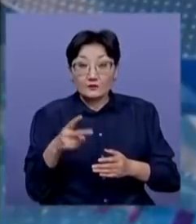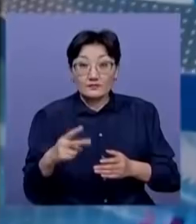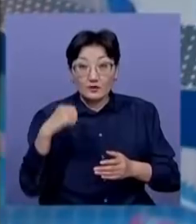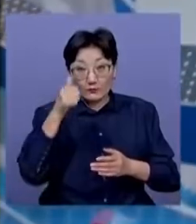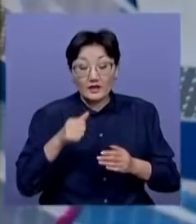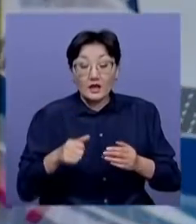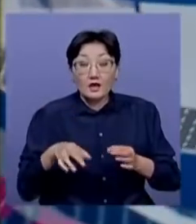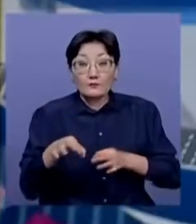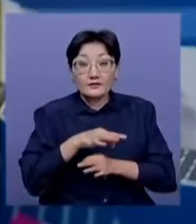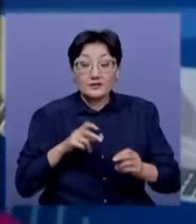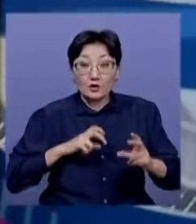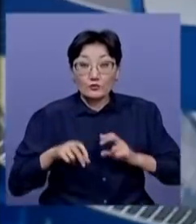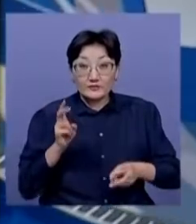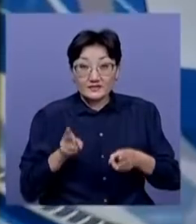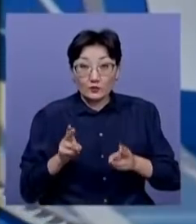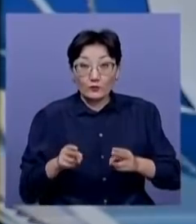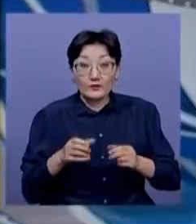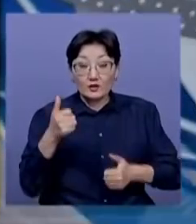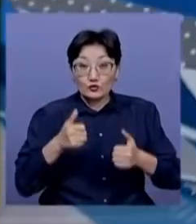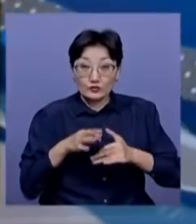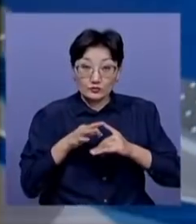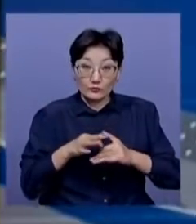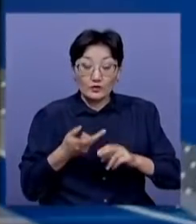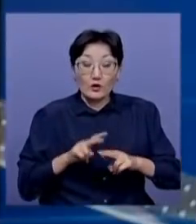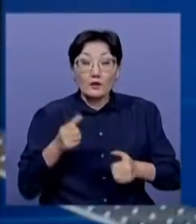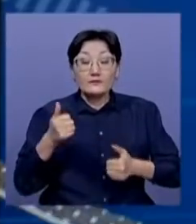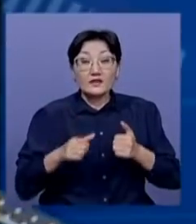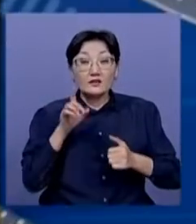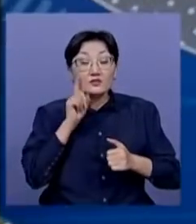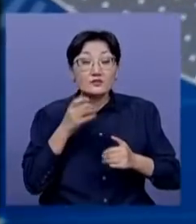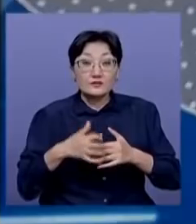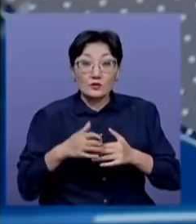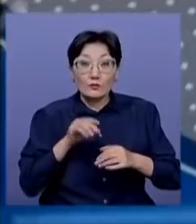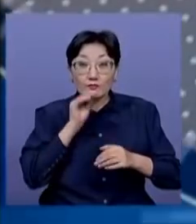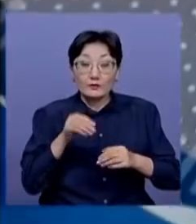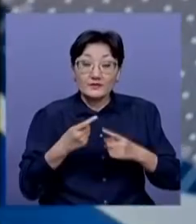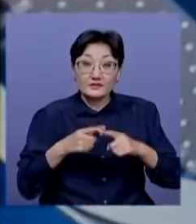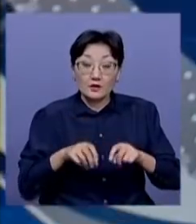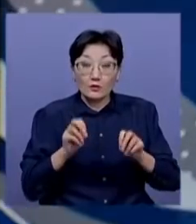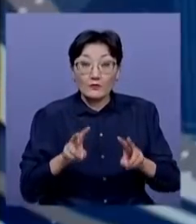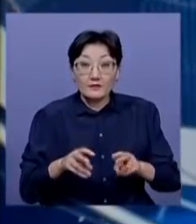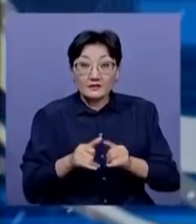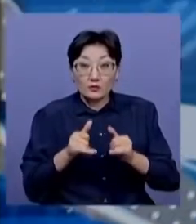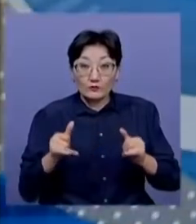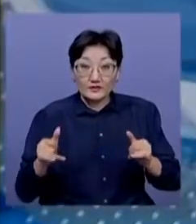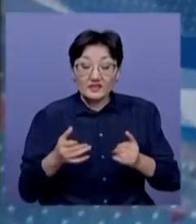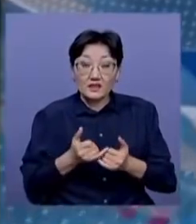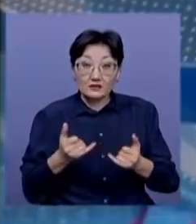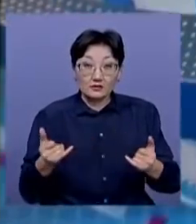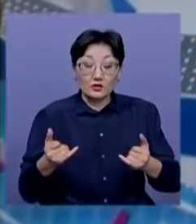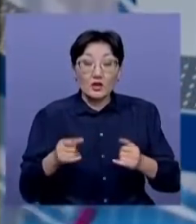жобасы аясында студент аспаздардың байқауы өтті. Бұл сайыс жастар арасындағы кәсіптік техникалық мамандықтарды дамытуға